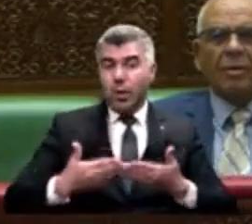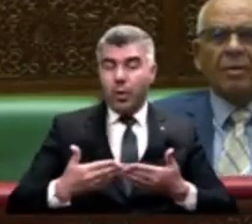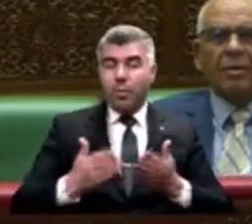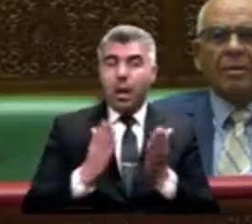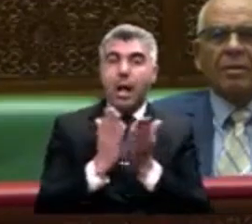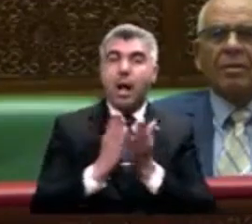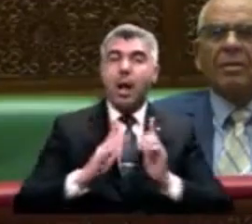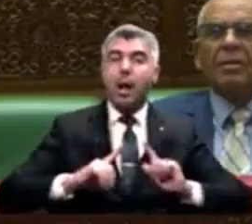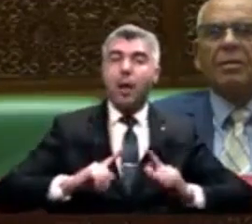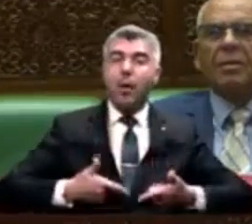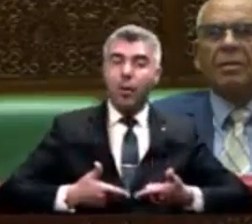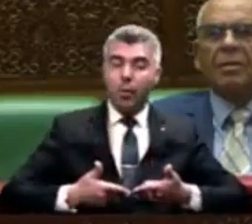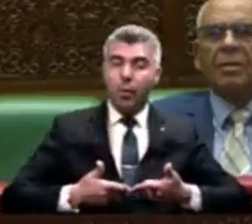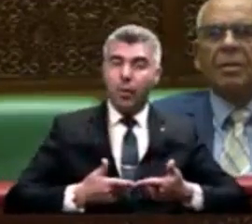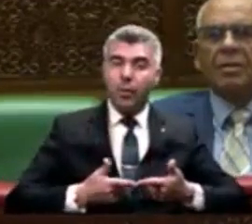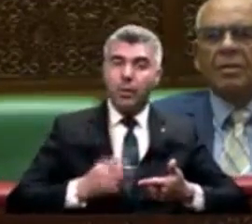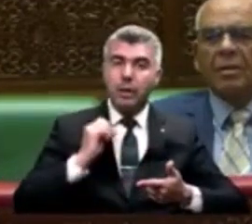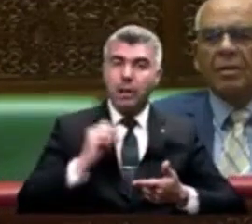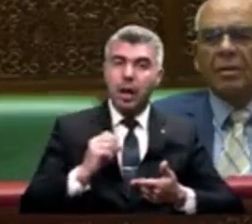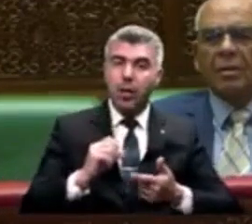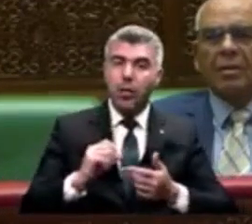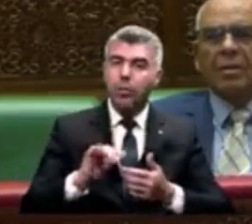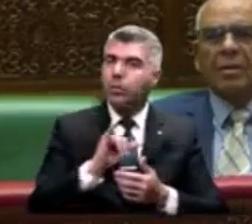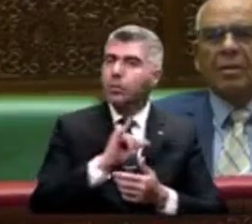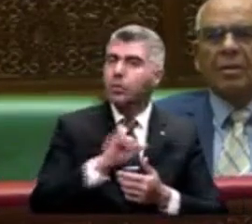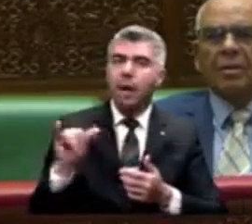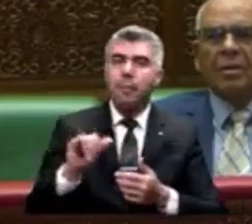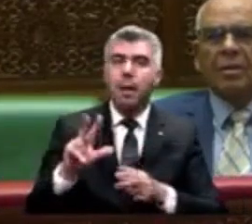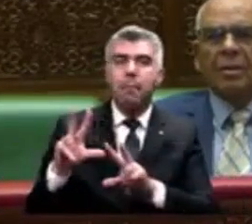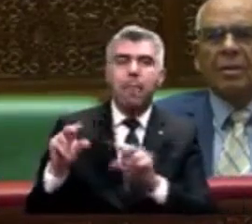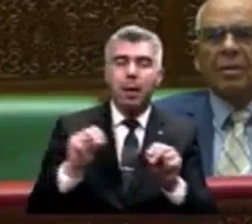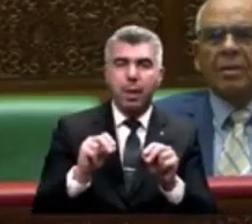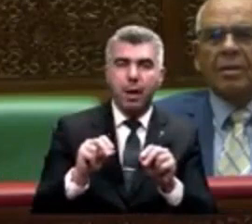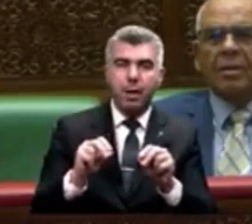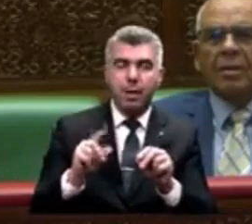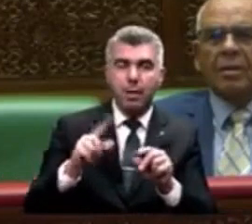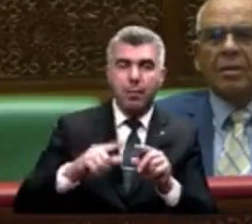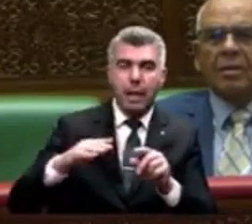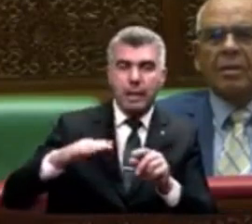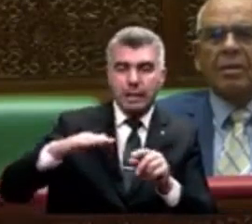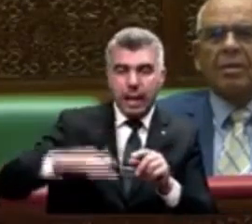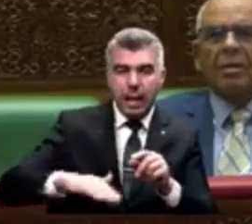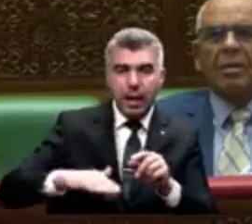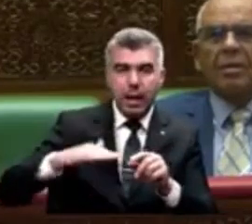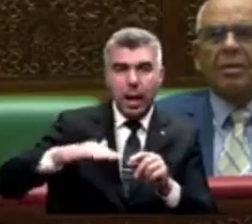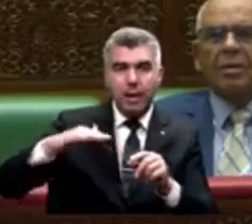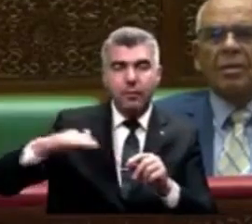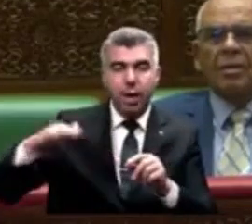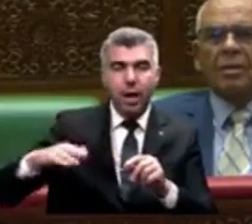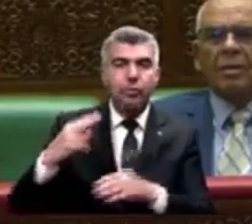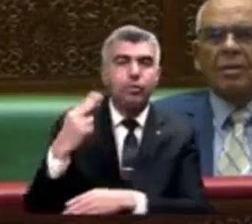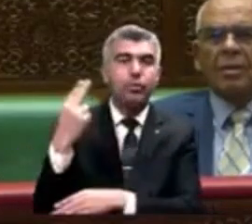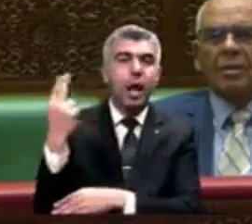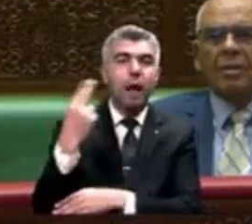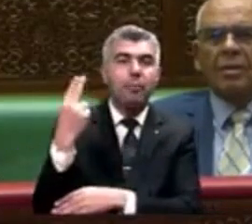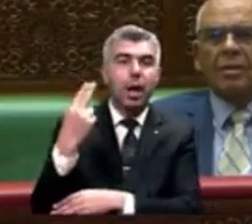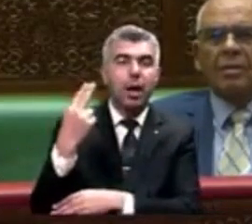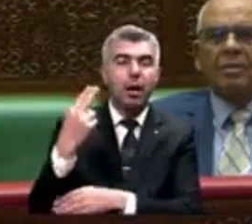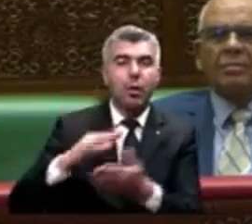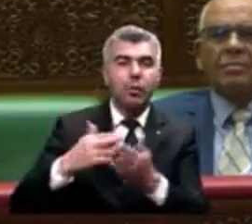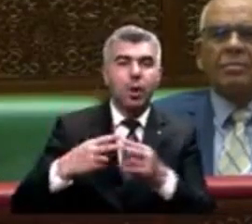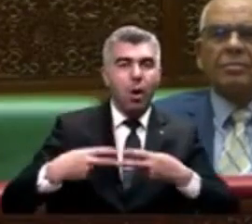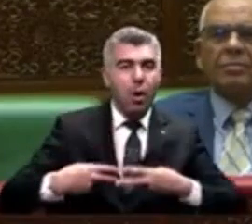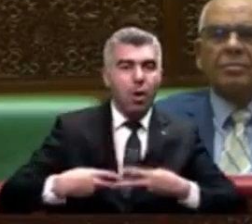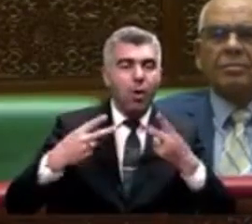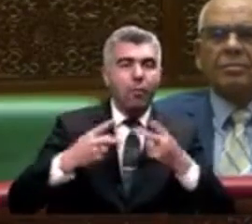كتشهد واحد الاحتقان غير مسبوق في جميع أسلاكها، من التعليم الأولي حتى التعليم الجامعي، بعد إصدار هذا القانون وهذا